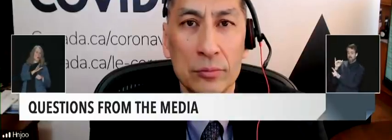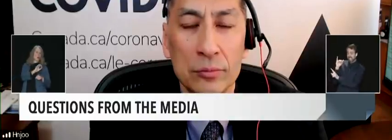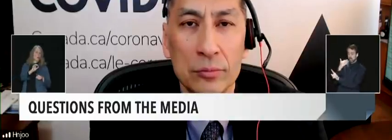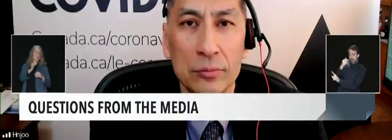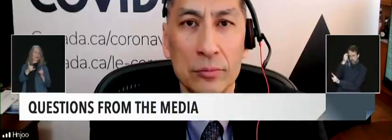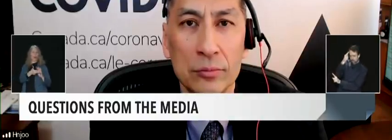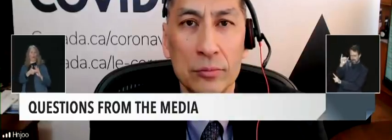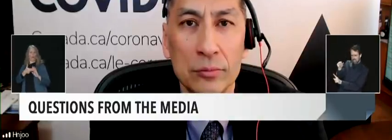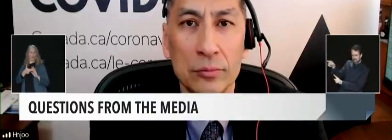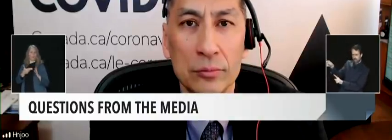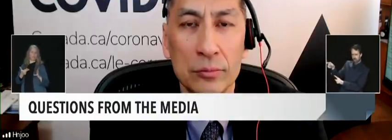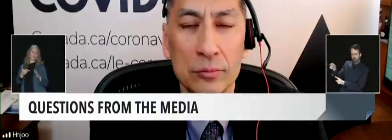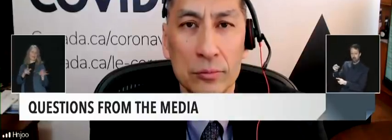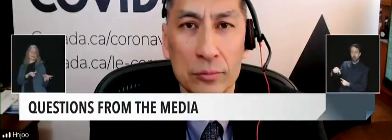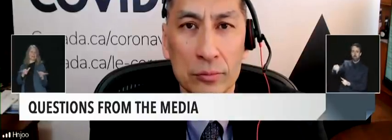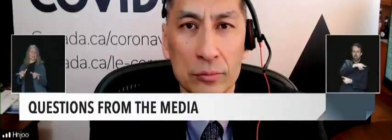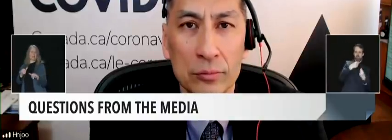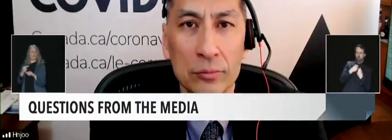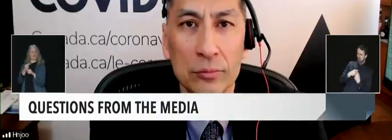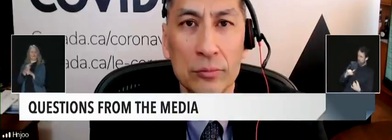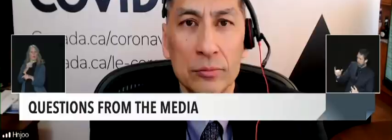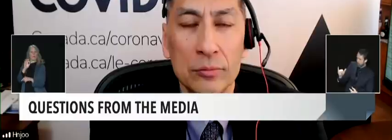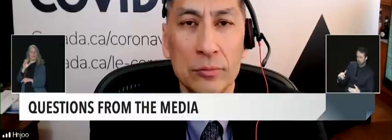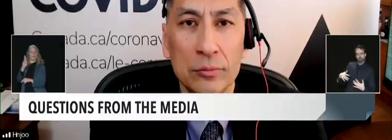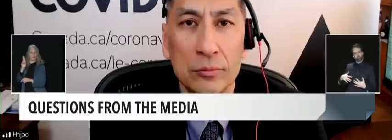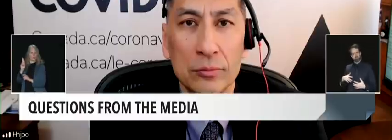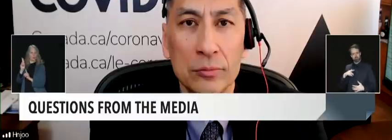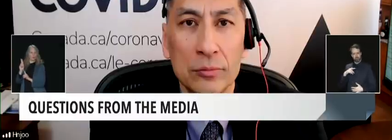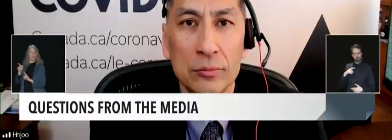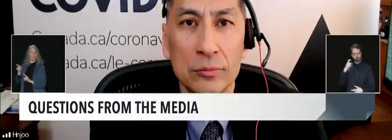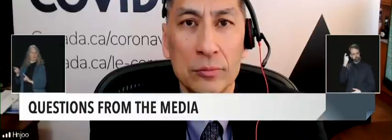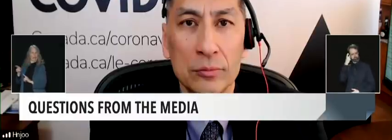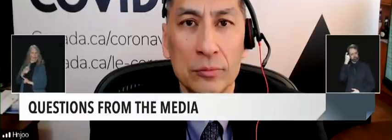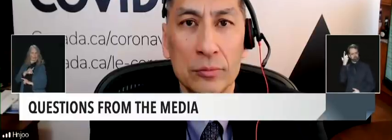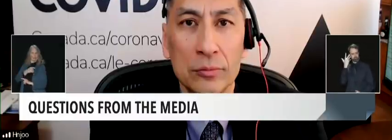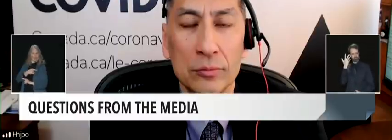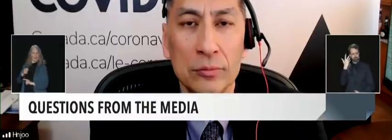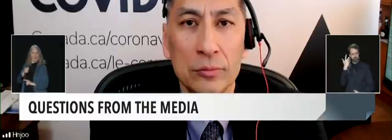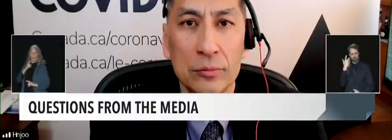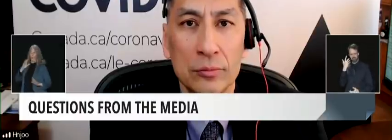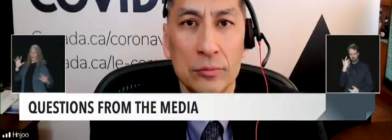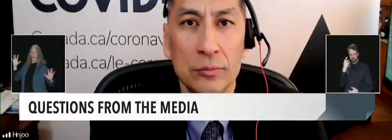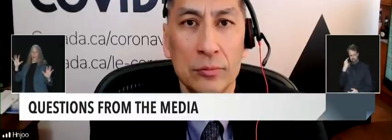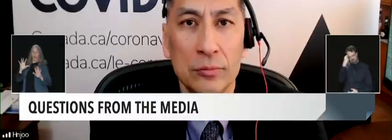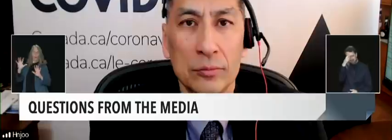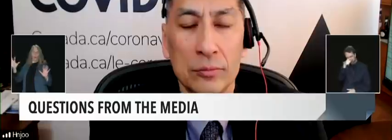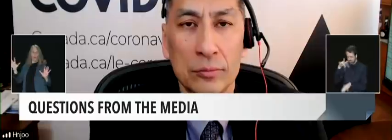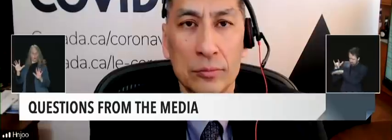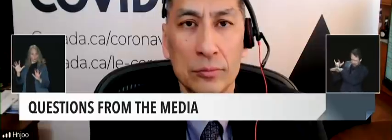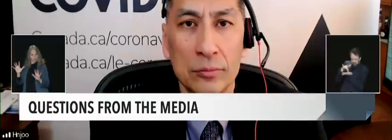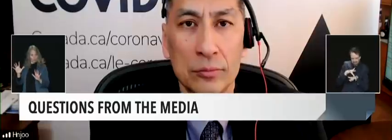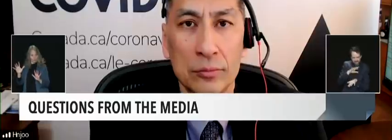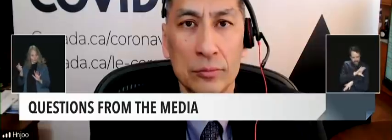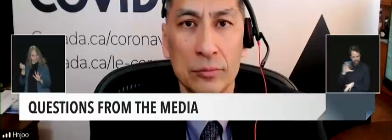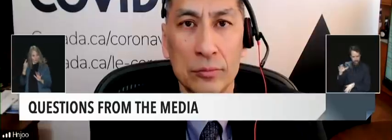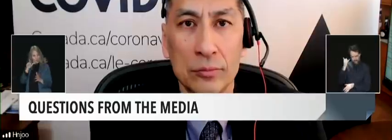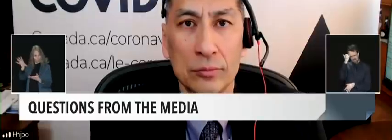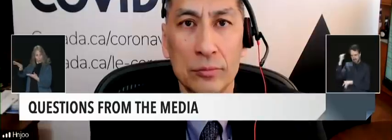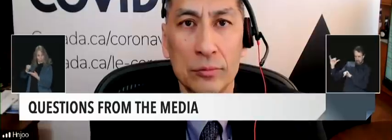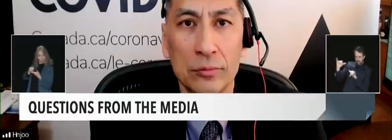fait beaucoup réagir. Je voulais savoir est-ce qu'on peut dire la même chose ici au Canada? Qu'est-ce que vous pensez de ça?